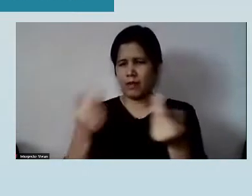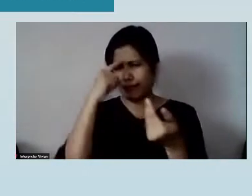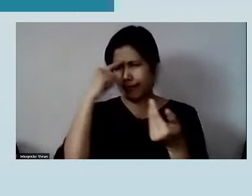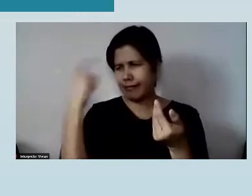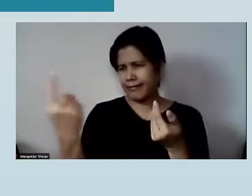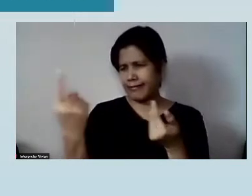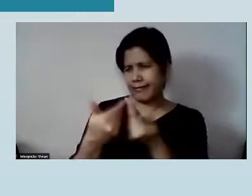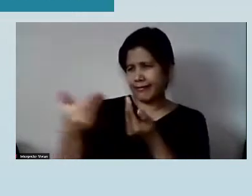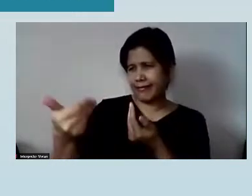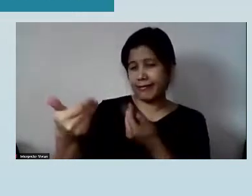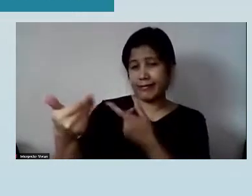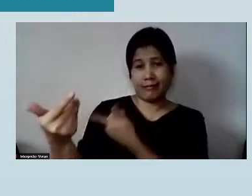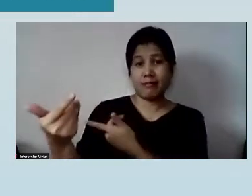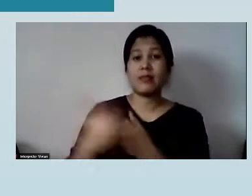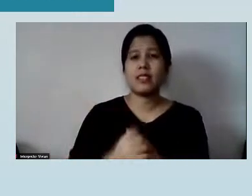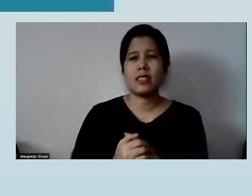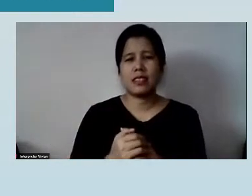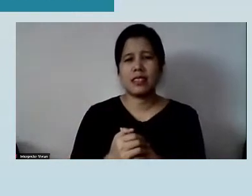po, nagiging